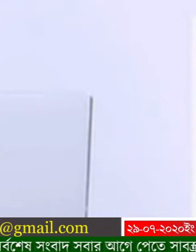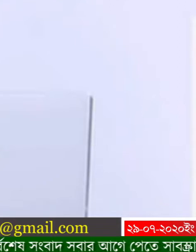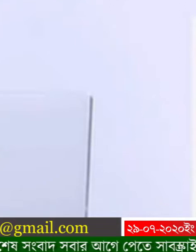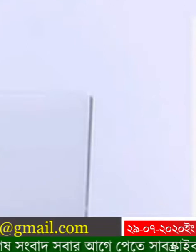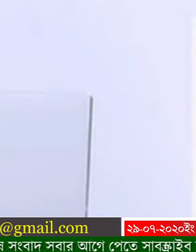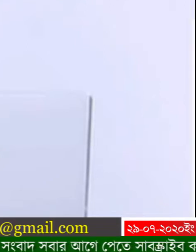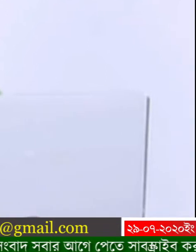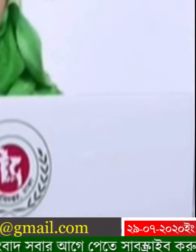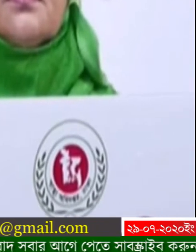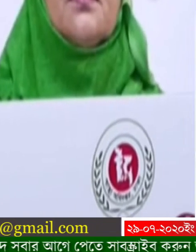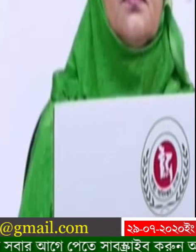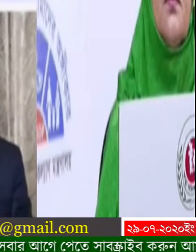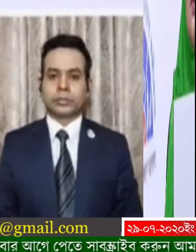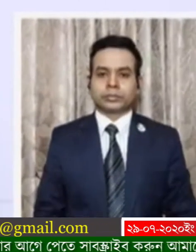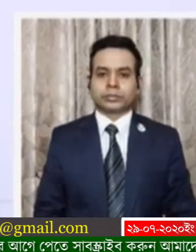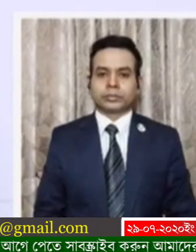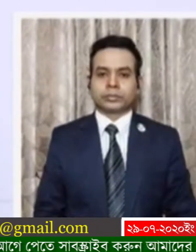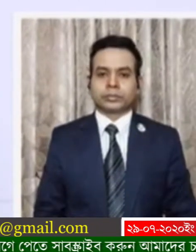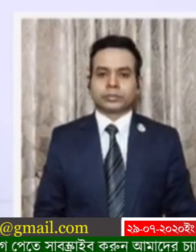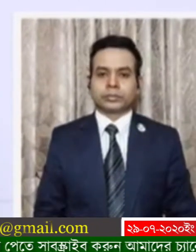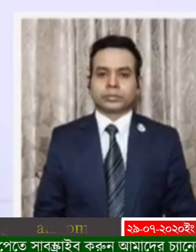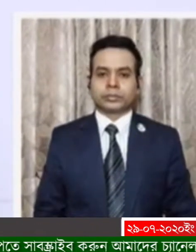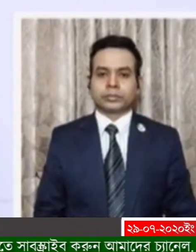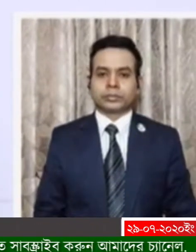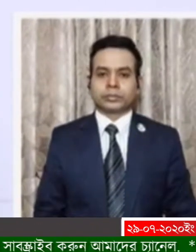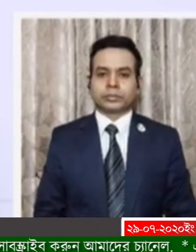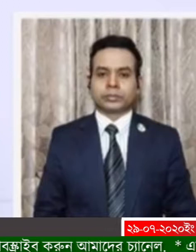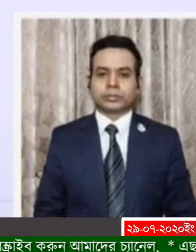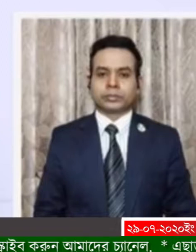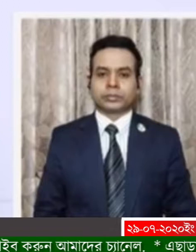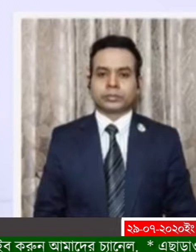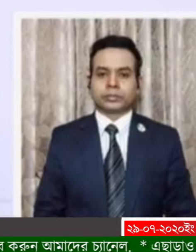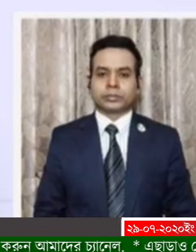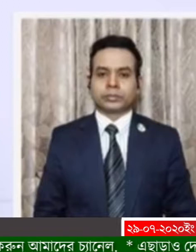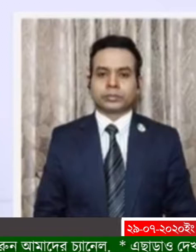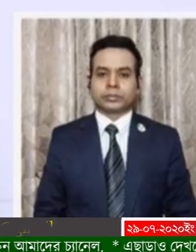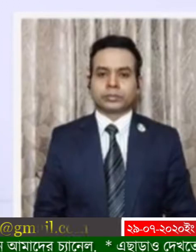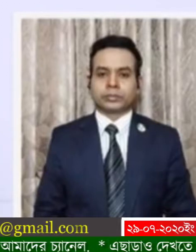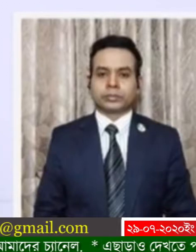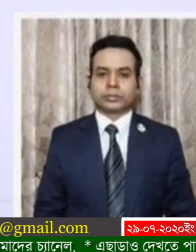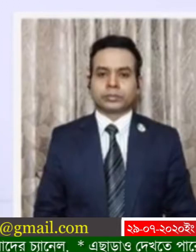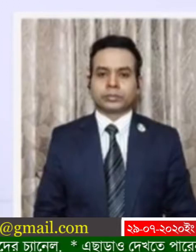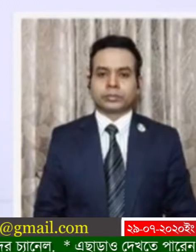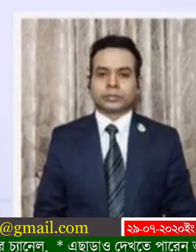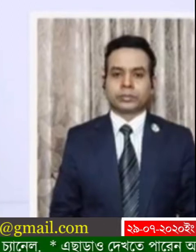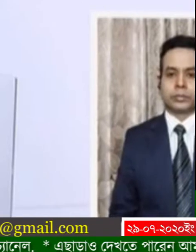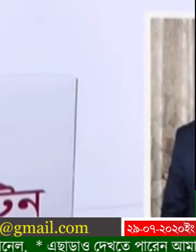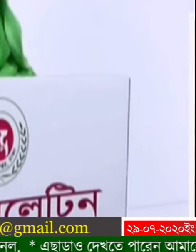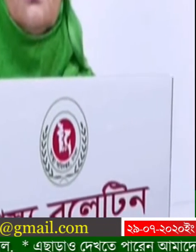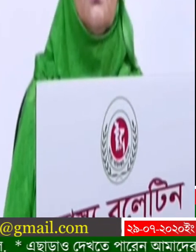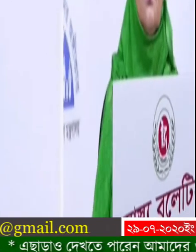সংক্রান্ত হয়ে গত 24 ঘন্টায় দেশে আরও 35 জন মারা গেছে। এই নিয়ে দেশে করোনায় মৃত্যুর সংখ্যা দাঁড়ালো 3035